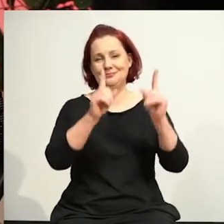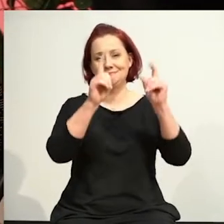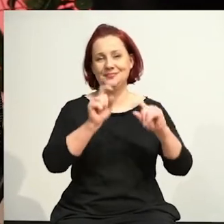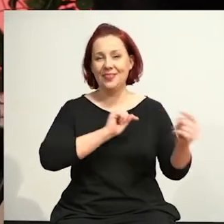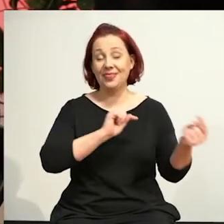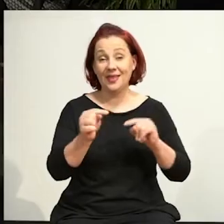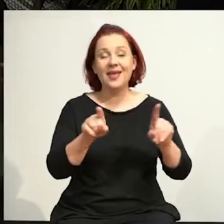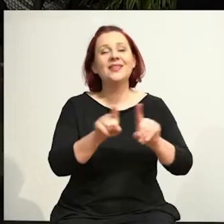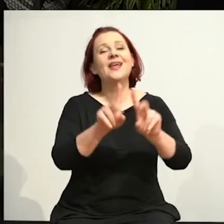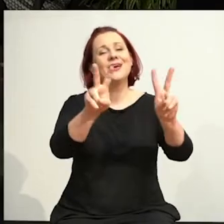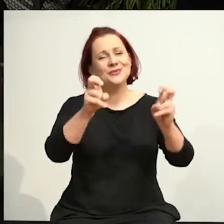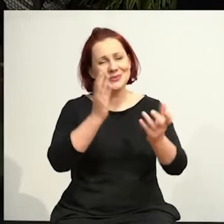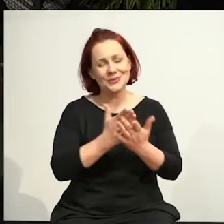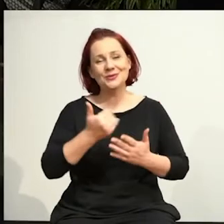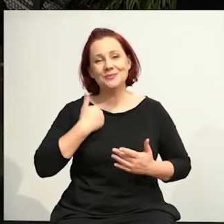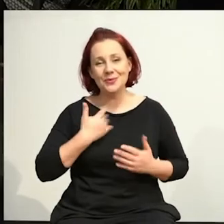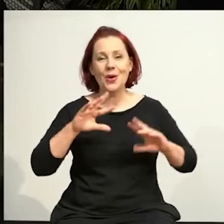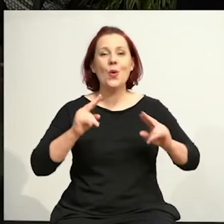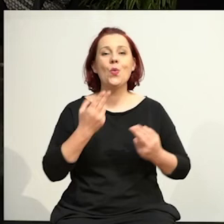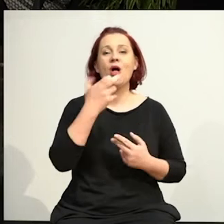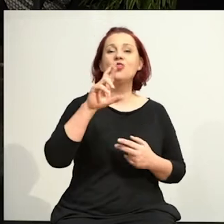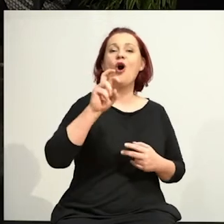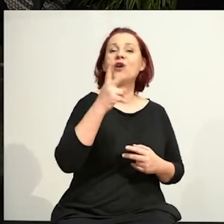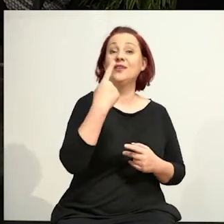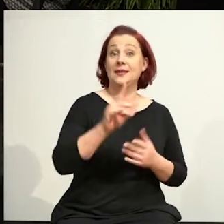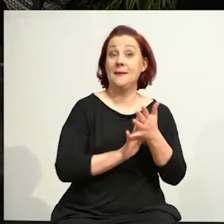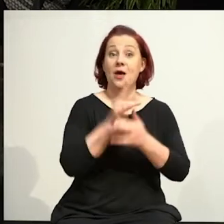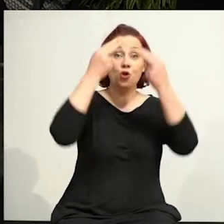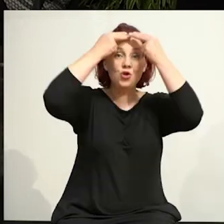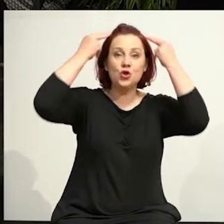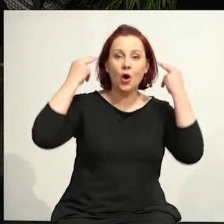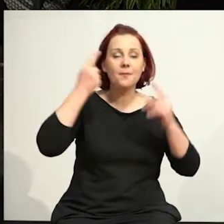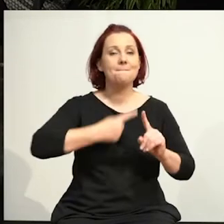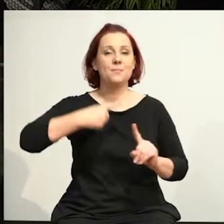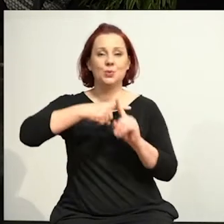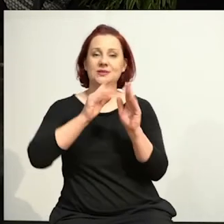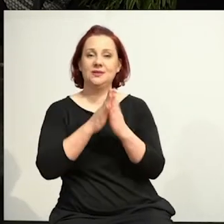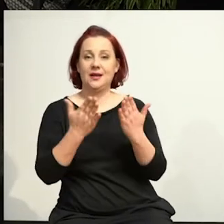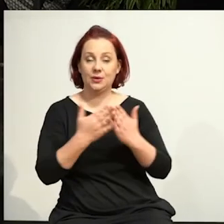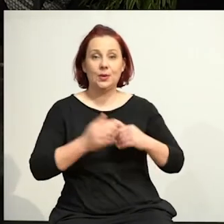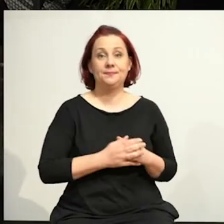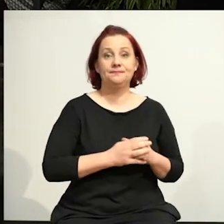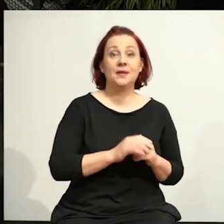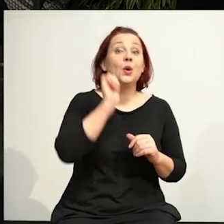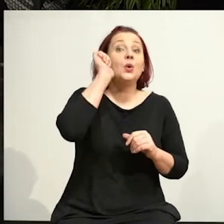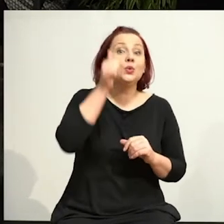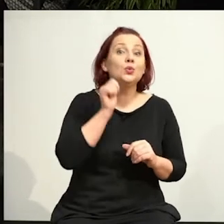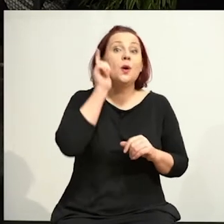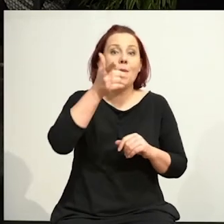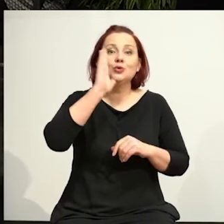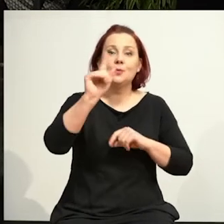której tytuł też już tutaj padł, Norwid plus literatura. Dodam tylko, że w kolejnych dniach festiwalu odbędą się panele,